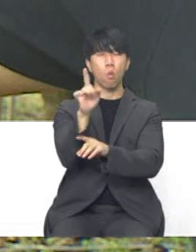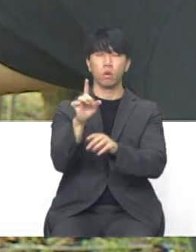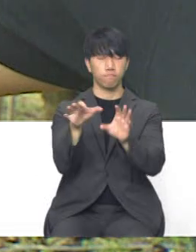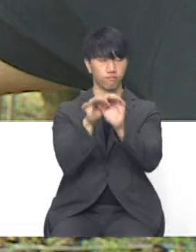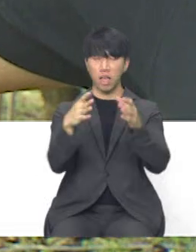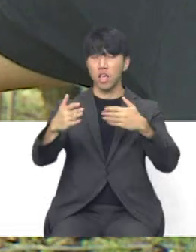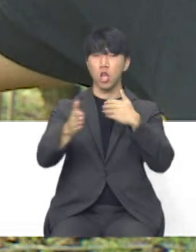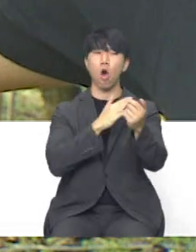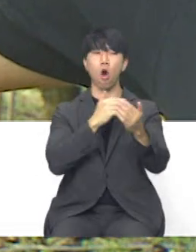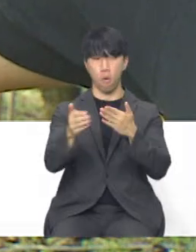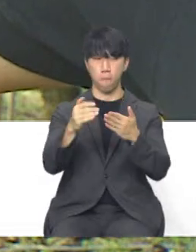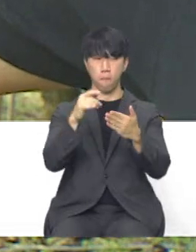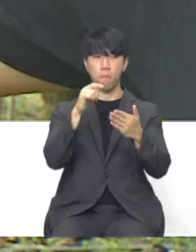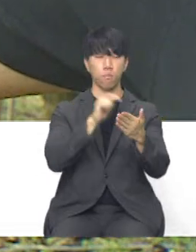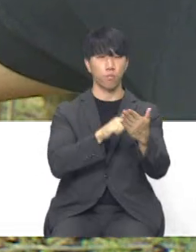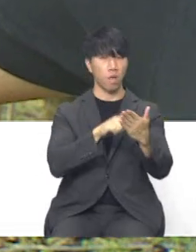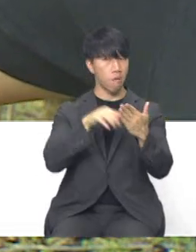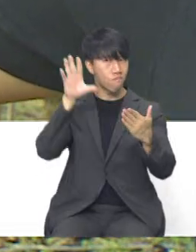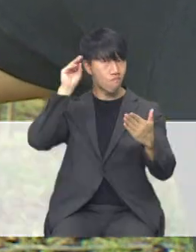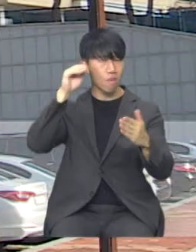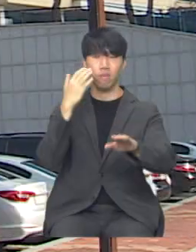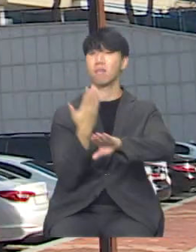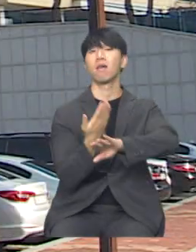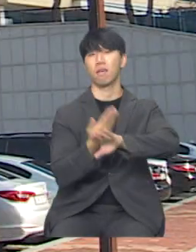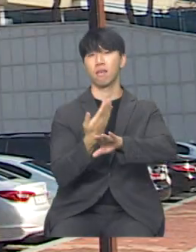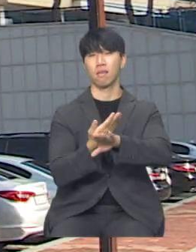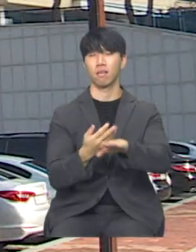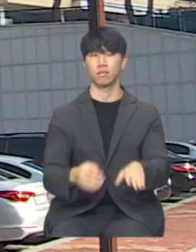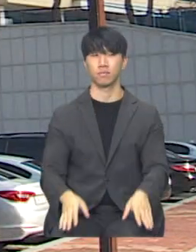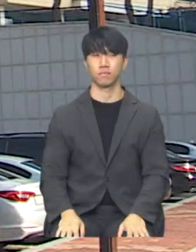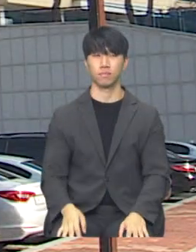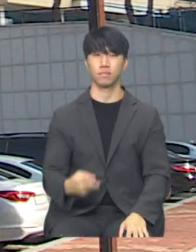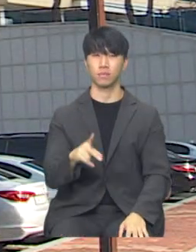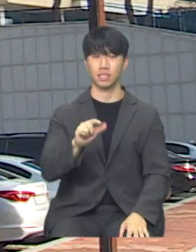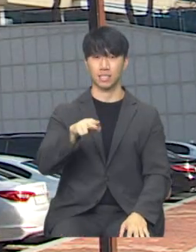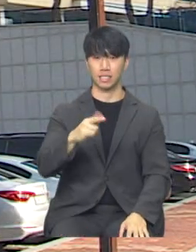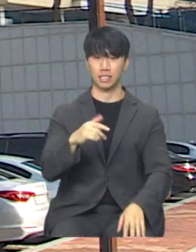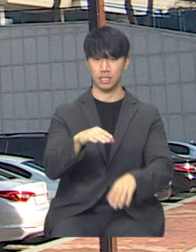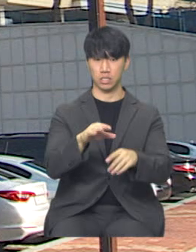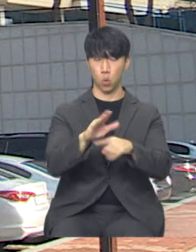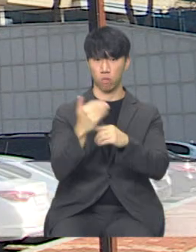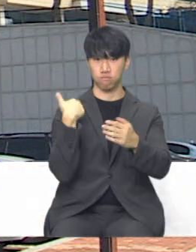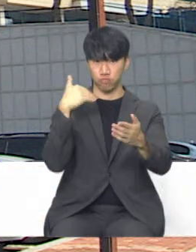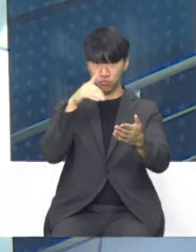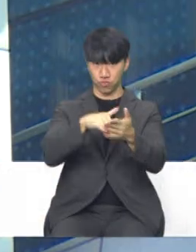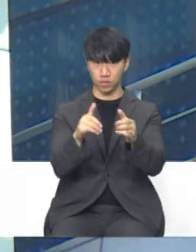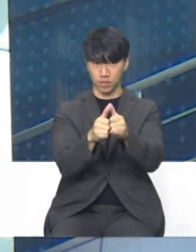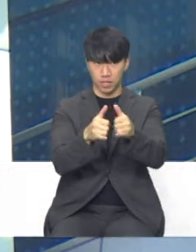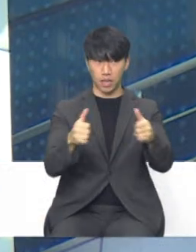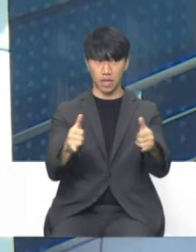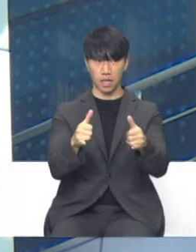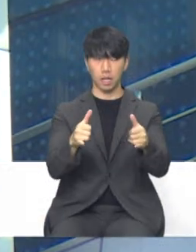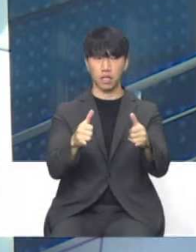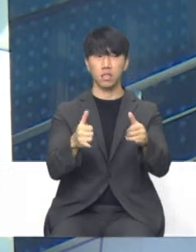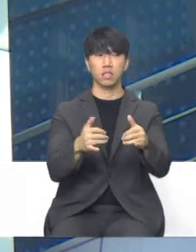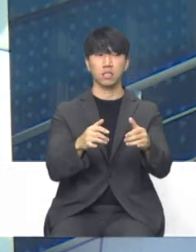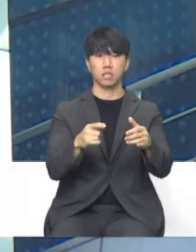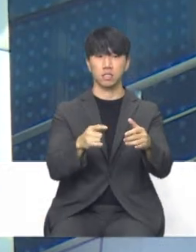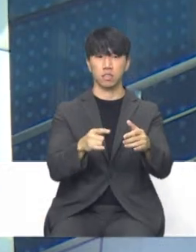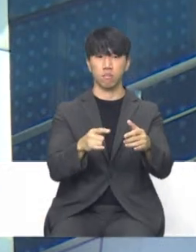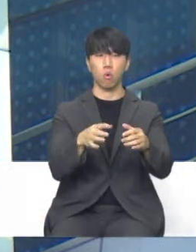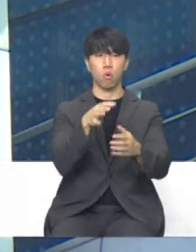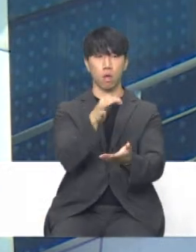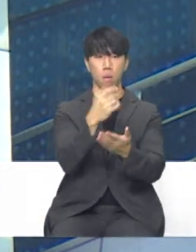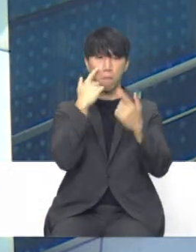보는 거랑은 조금 다를 것 같아요. 당진 씨는 귀농을 희망하는 도시민에게 영농 기반을 마련하기 전까지 일정